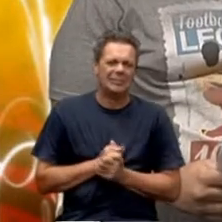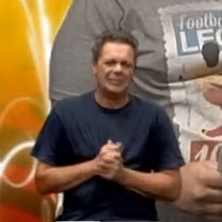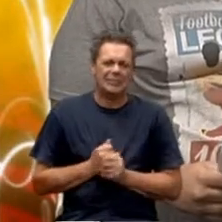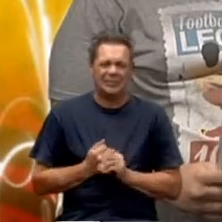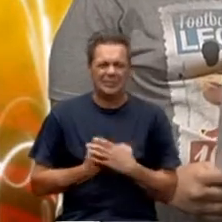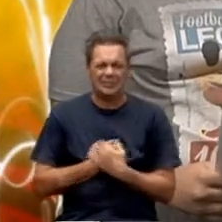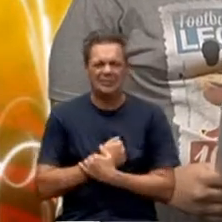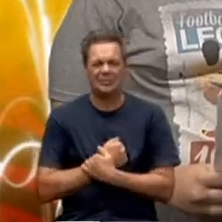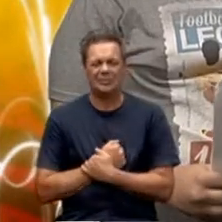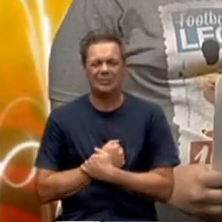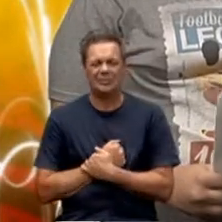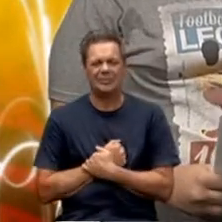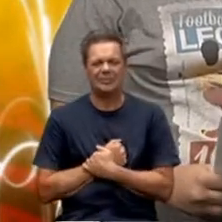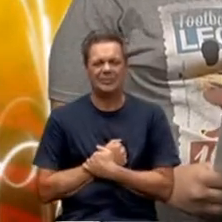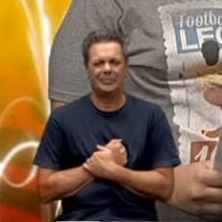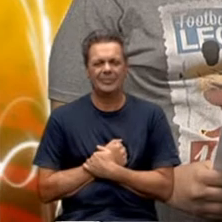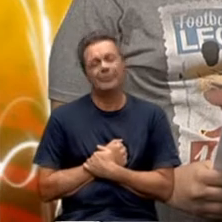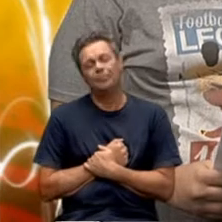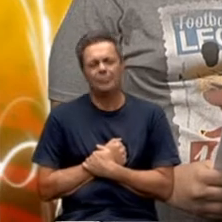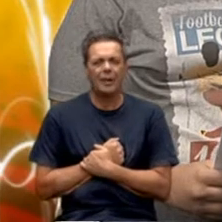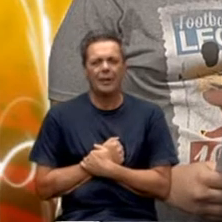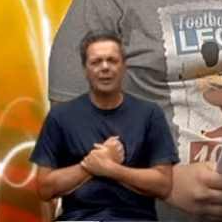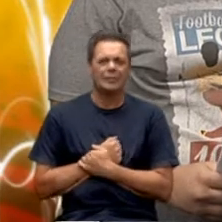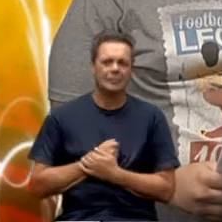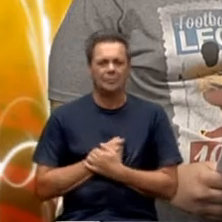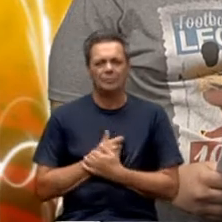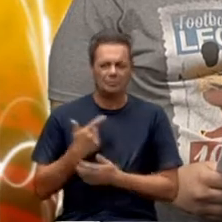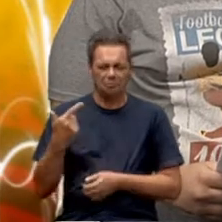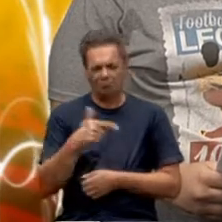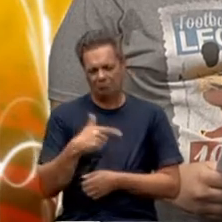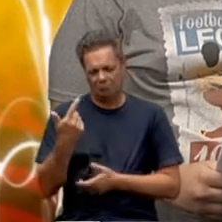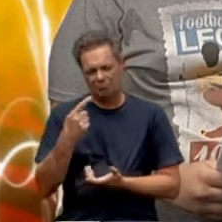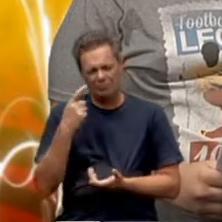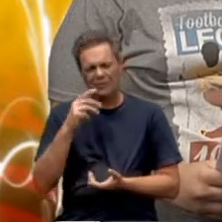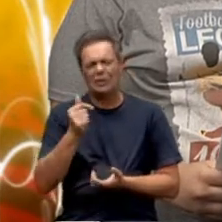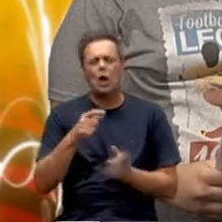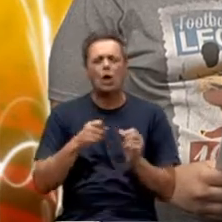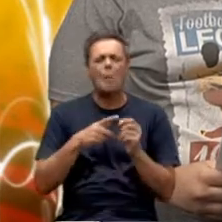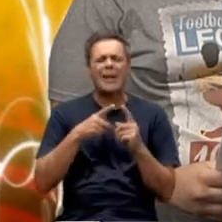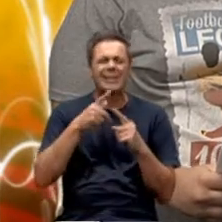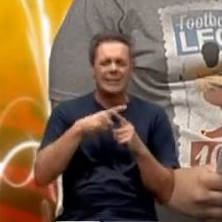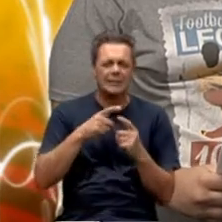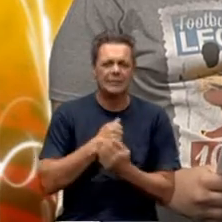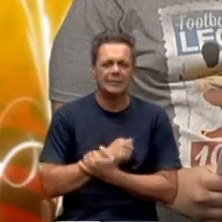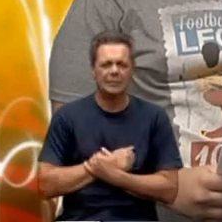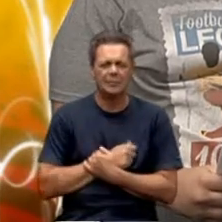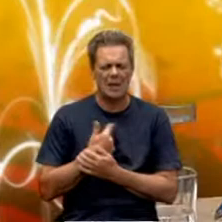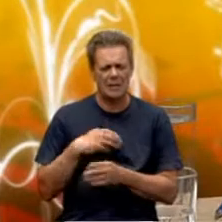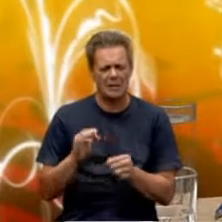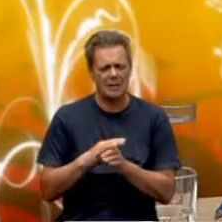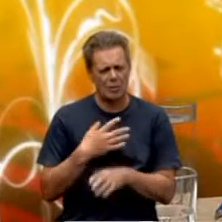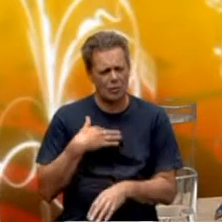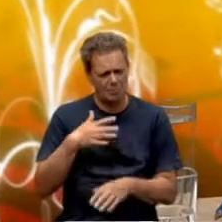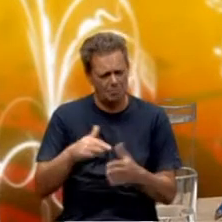da uvijek ključaju po njima. E, znači, vi ste Robert. Čak sam imala sreću da sam